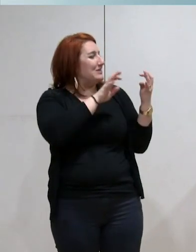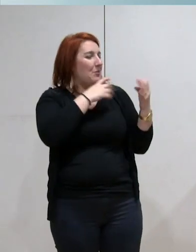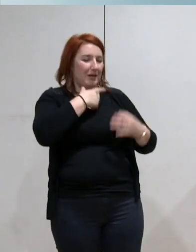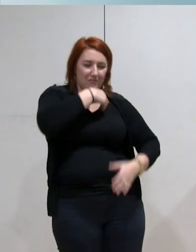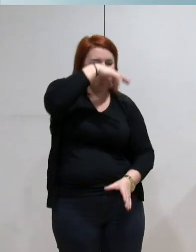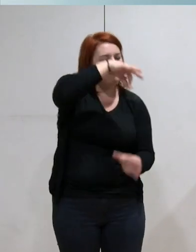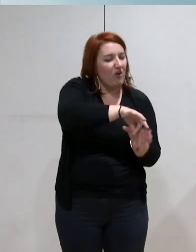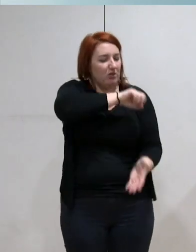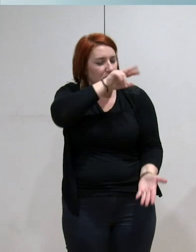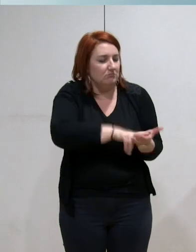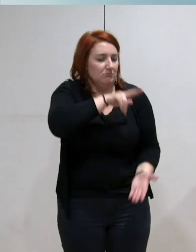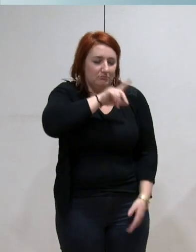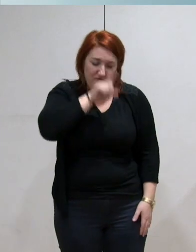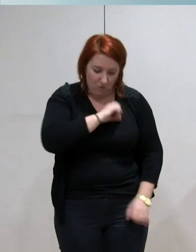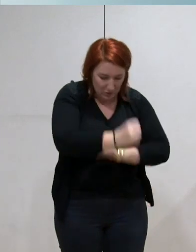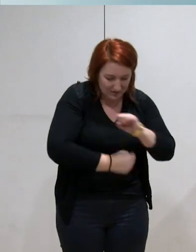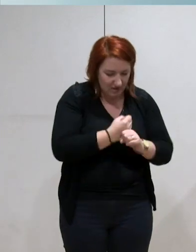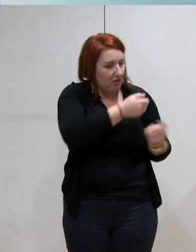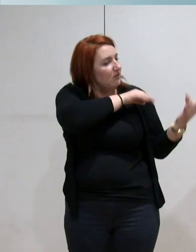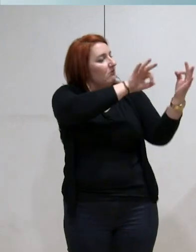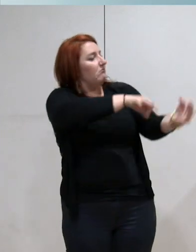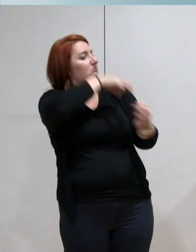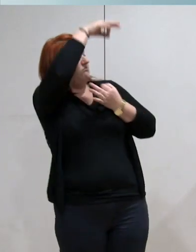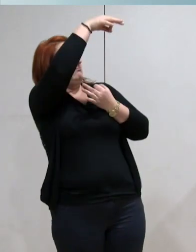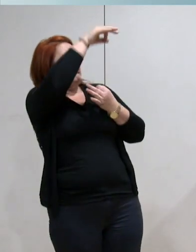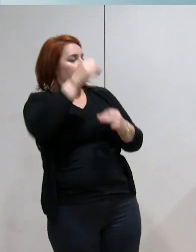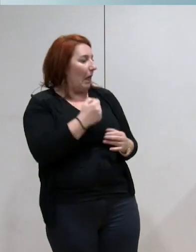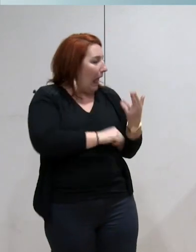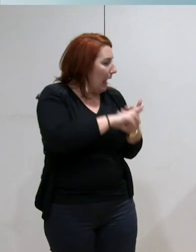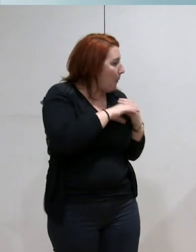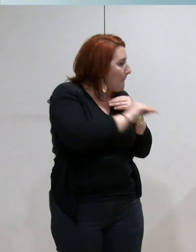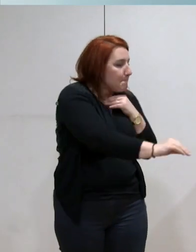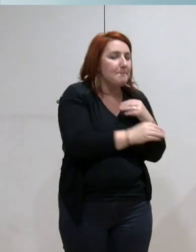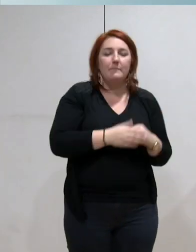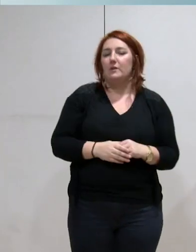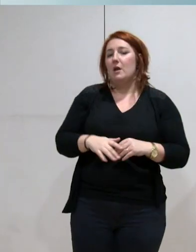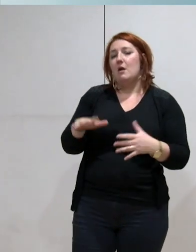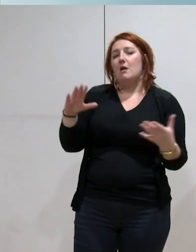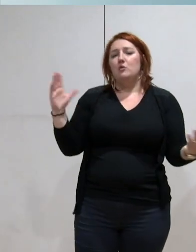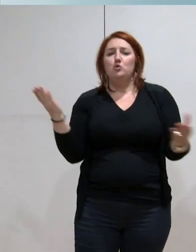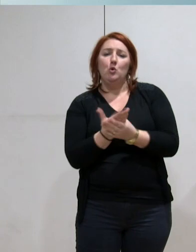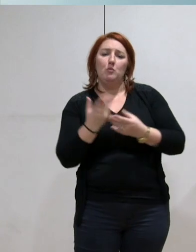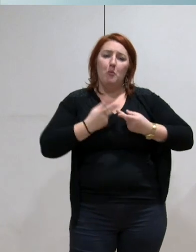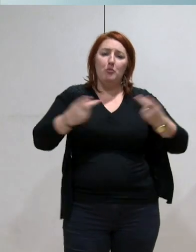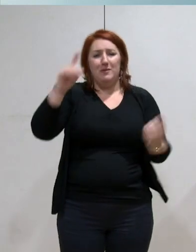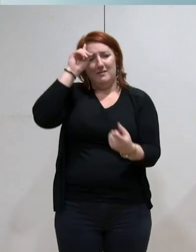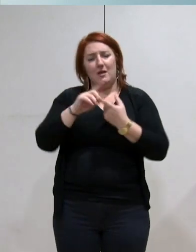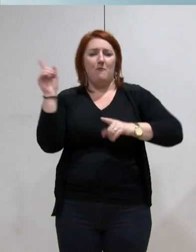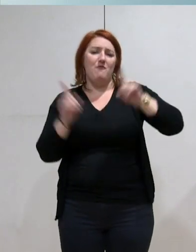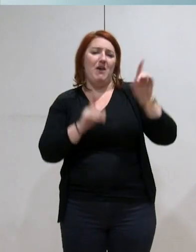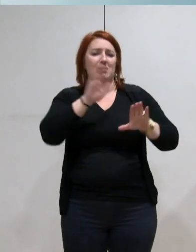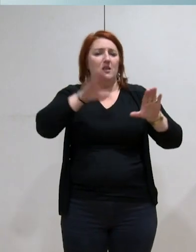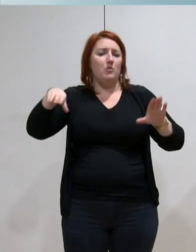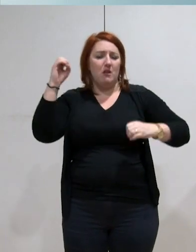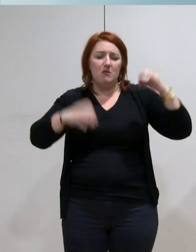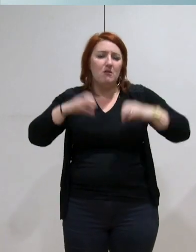ne l'avez pas fait vous ne répondez pas sur la production des documents publics liés à la fête des tuiles pas de réponse pourquoi